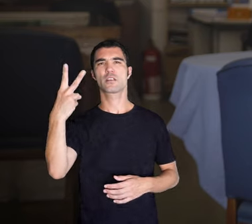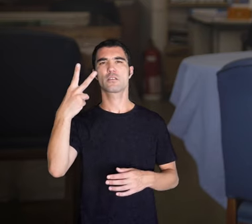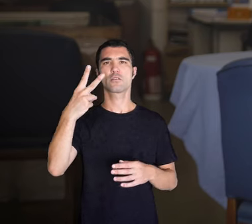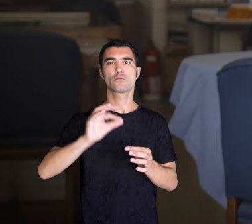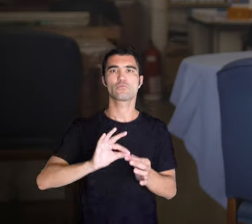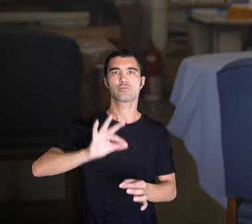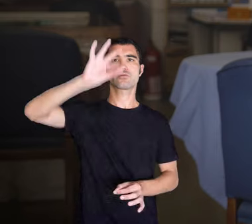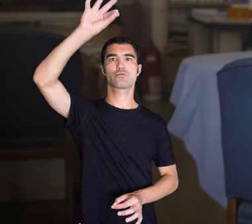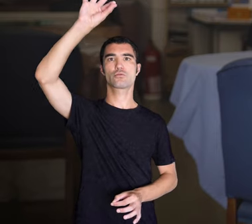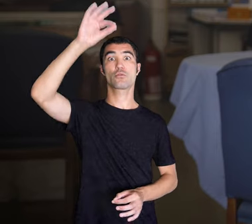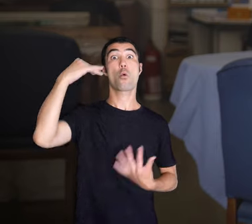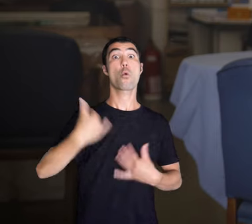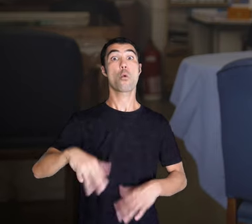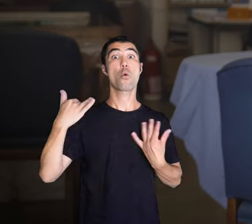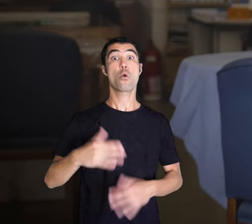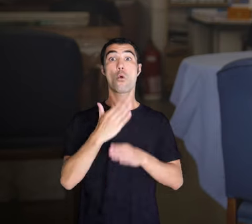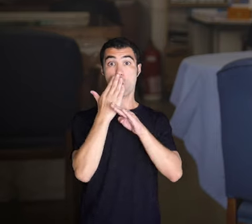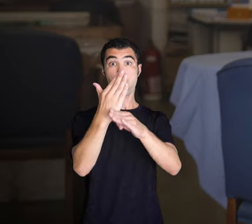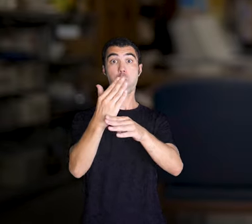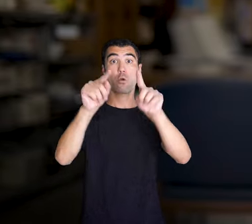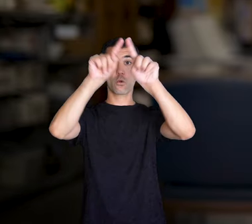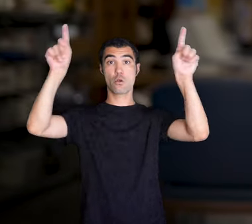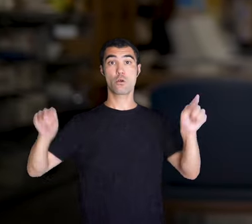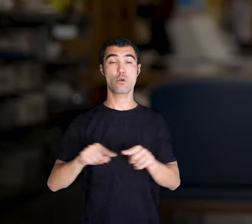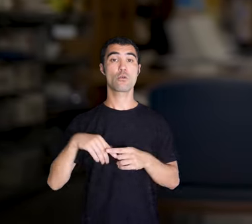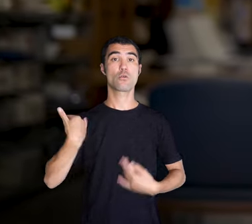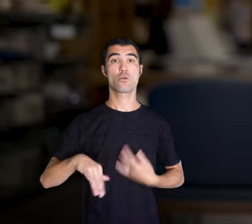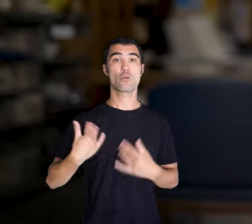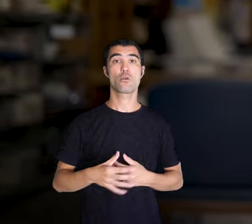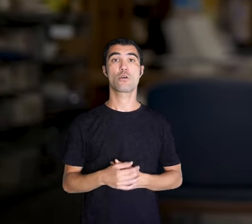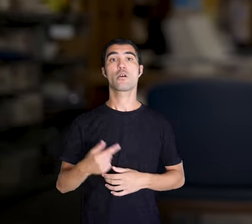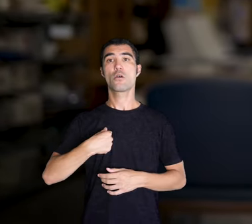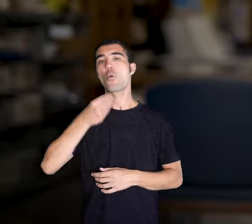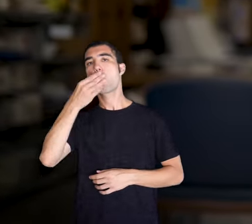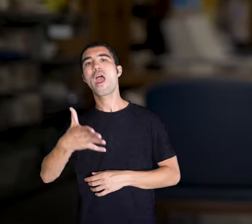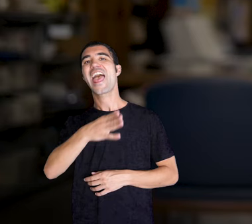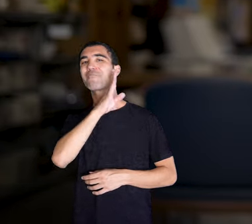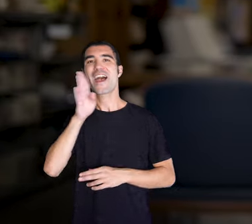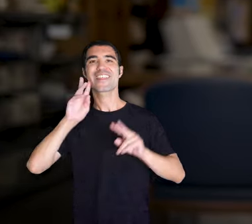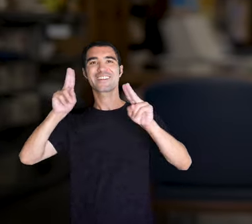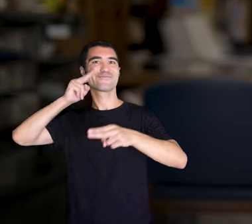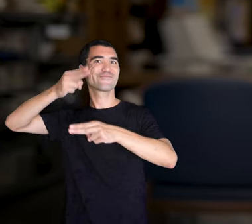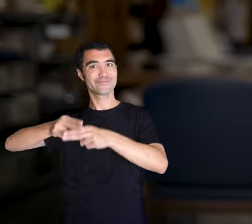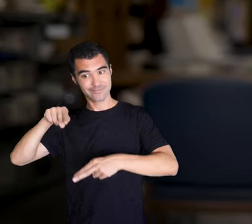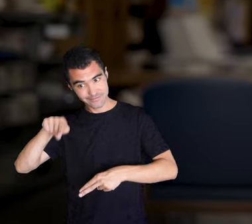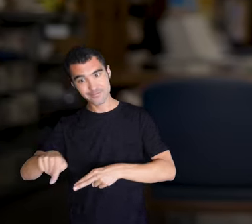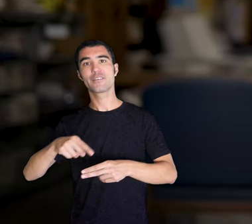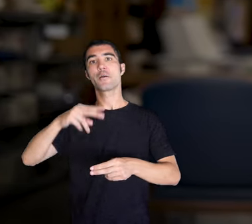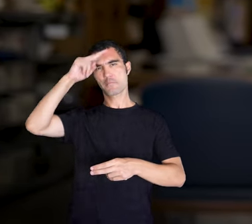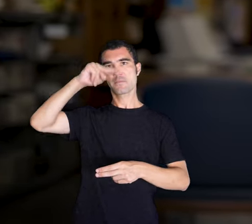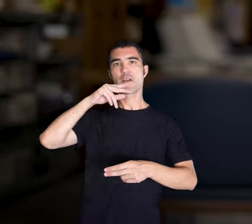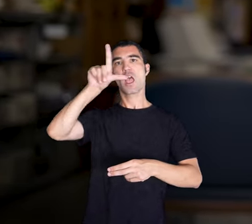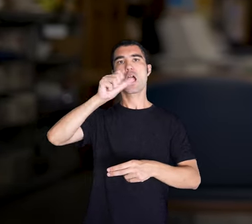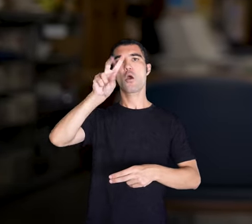d'antena, que són molt de metres de vela quadrada. Aquí vaig anar, va ser amb el Bonamadre, que va ser un lleu que va fer mon pare